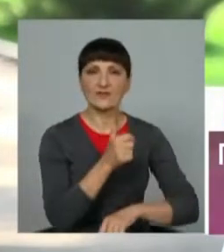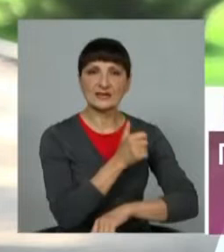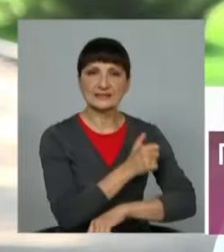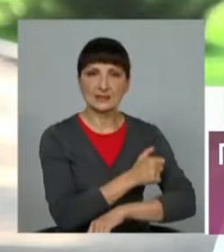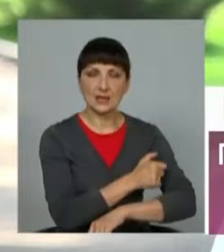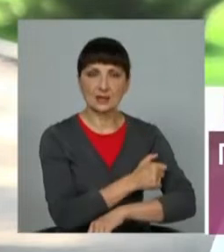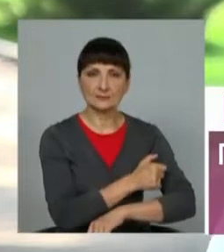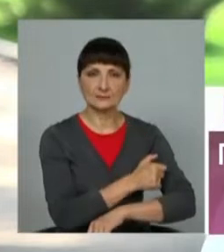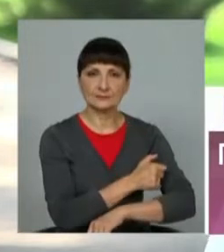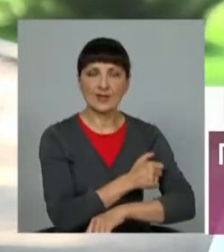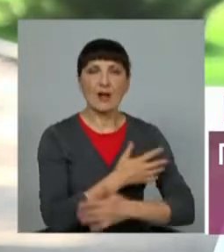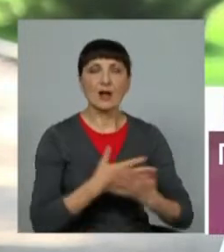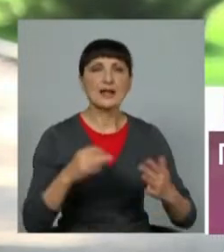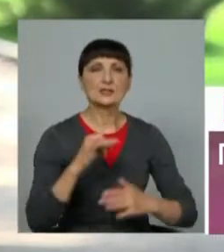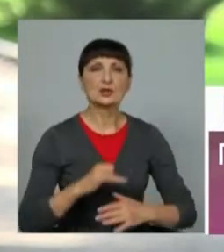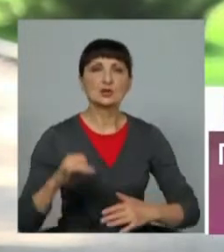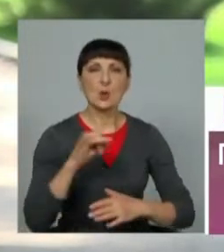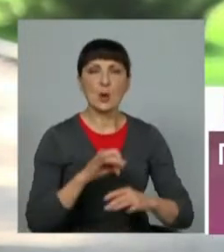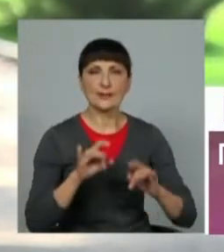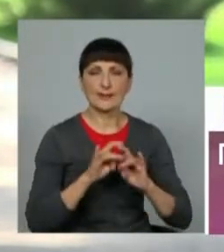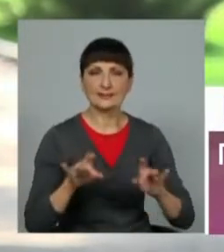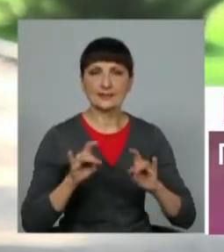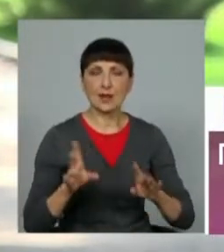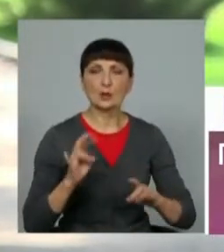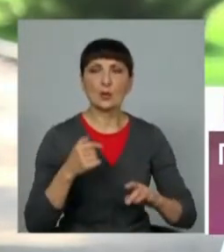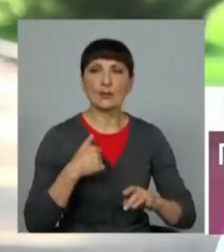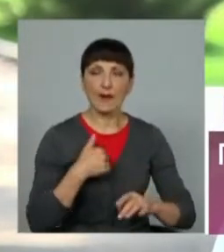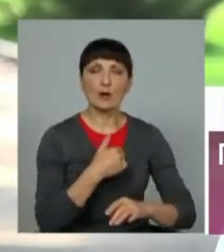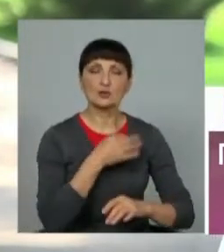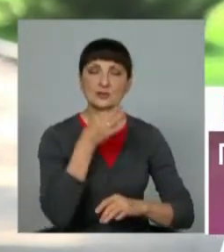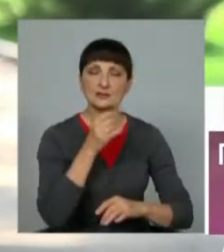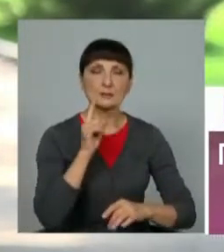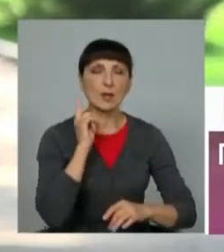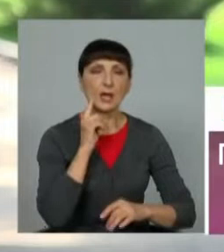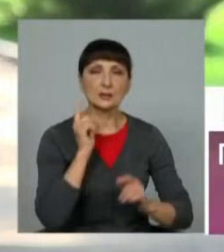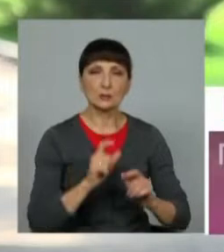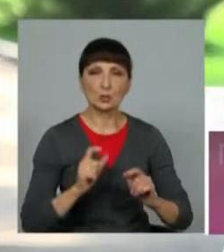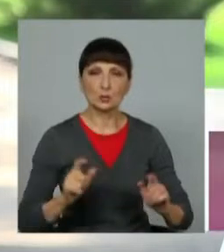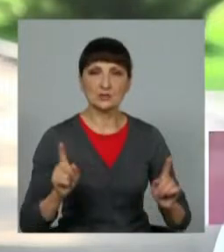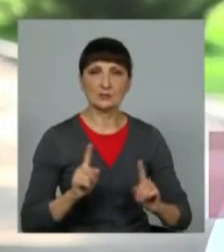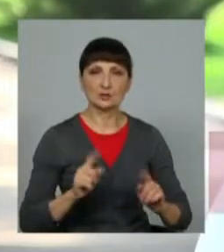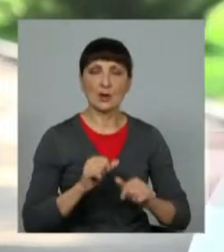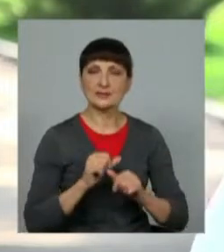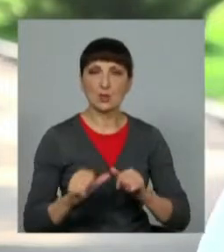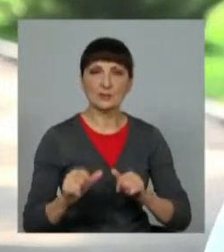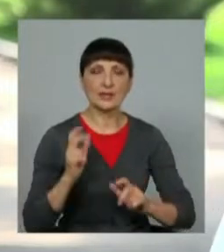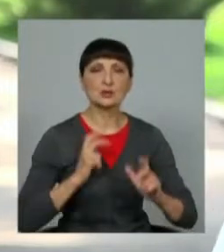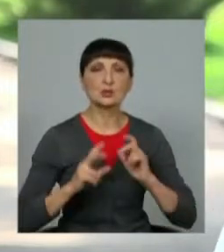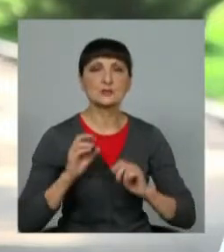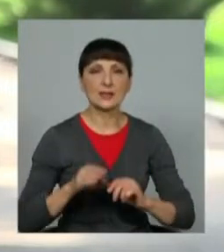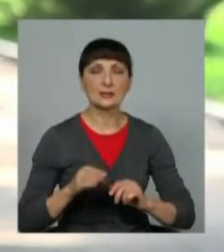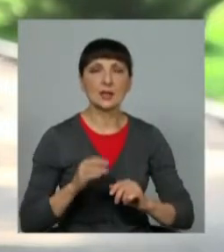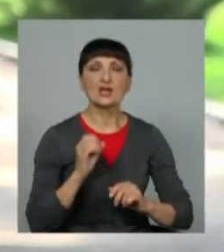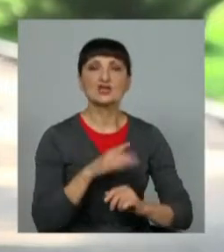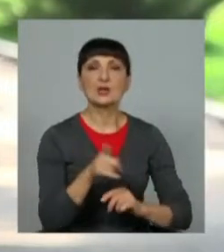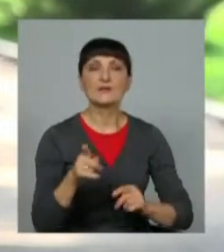разные истории рассказывают и так далее. Но я хочу сказать молодым ребятам, что особенно вот студентам, чем